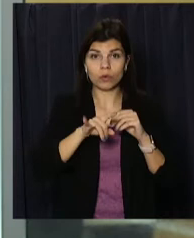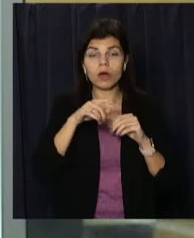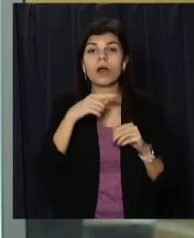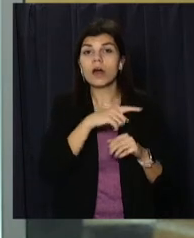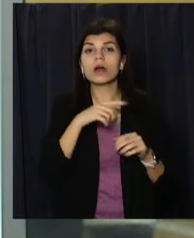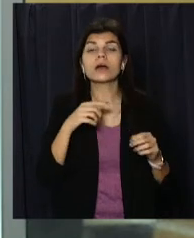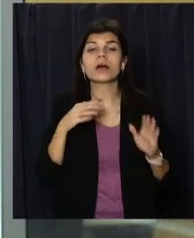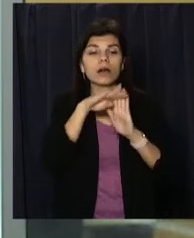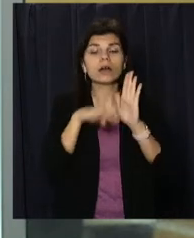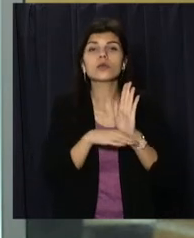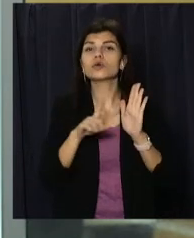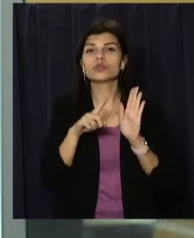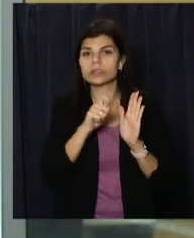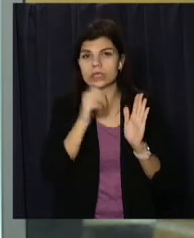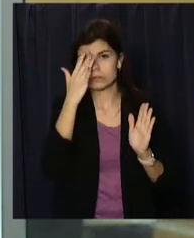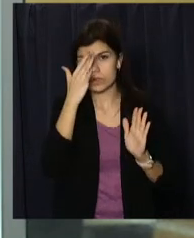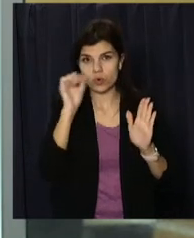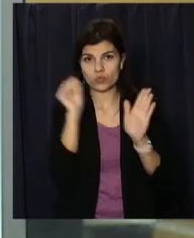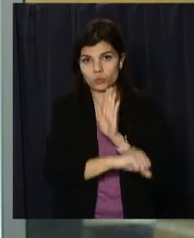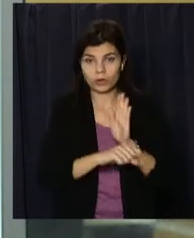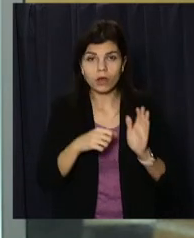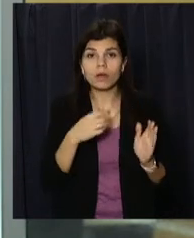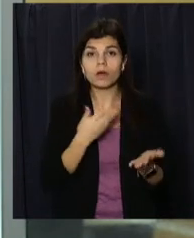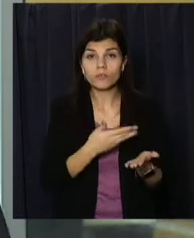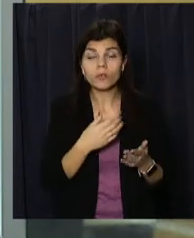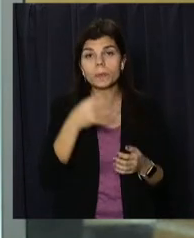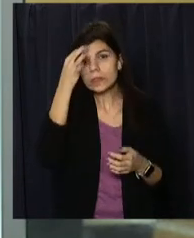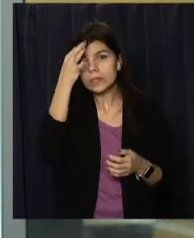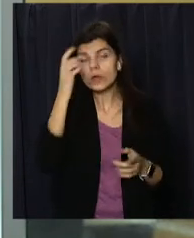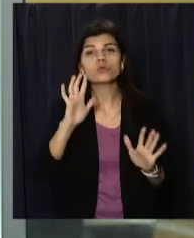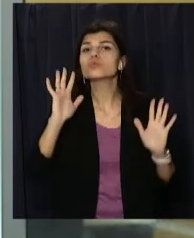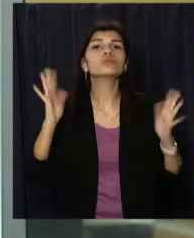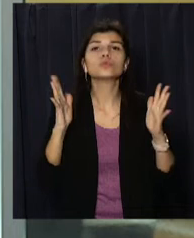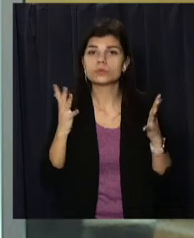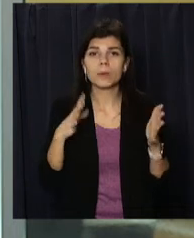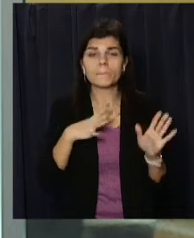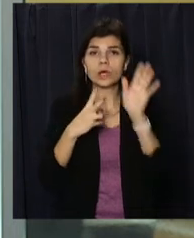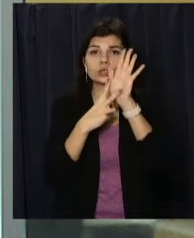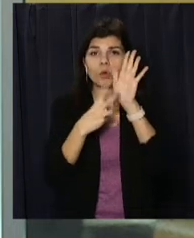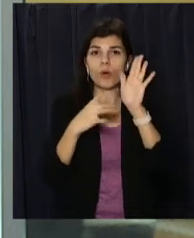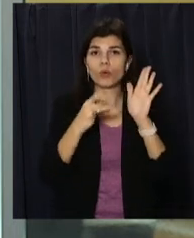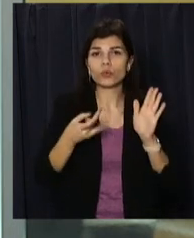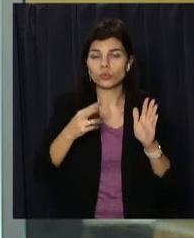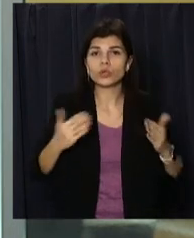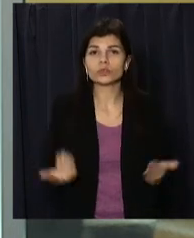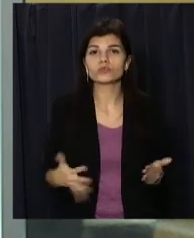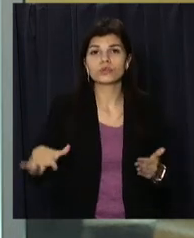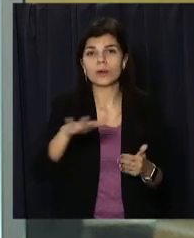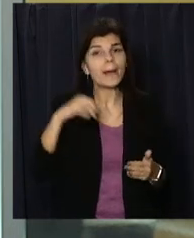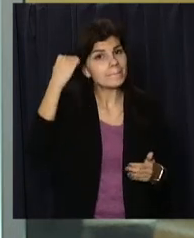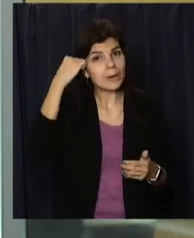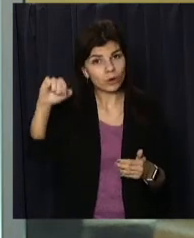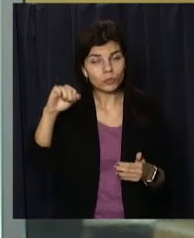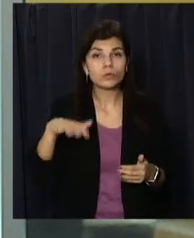вбивство». Вирішується питання про обрання запобіжного заходу. Нагадаємо, трагедія сталася 7 грудня на житловому масиві